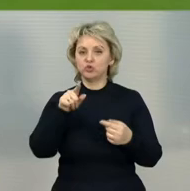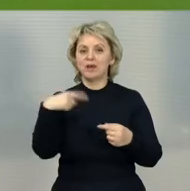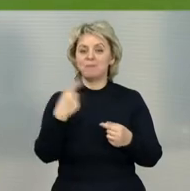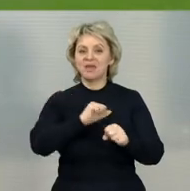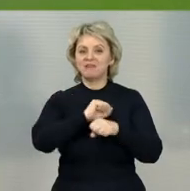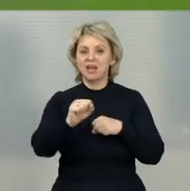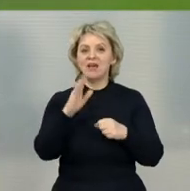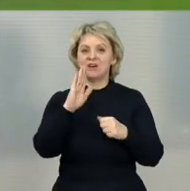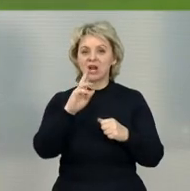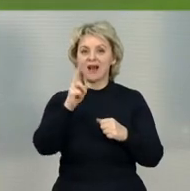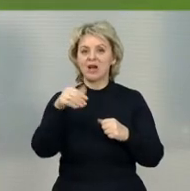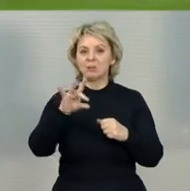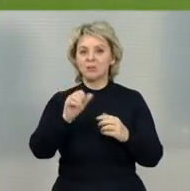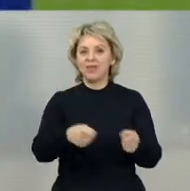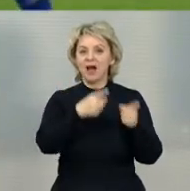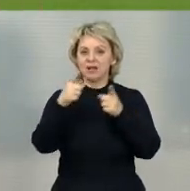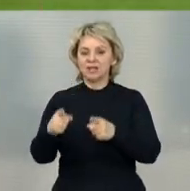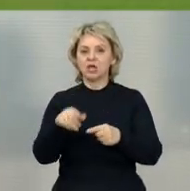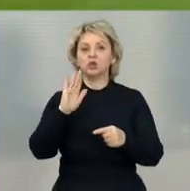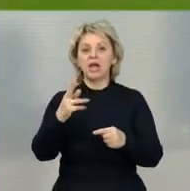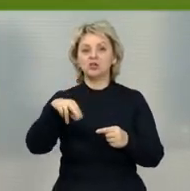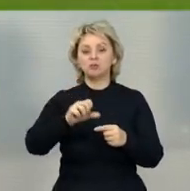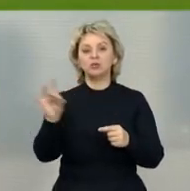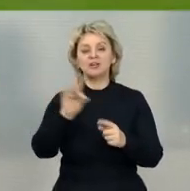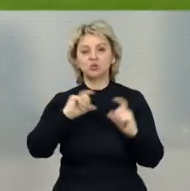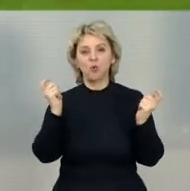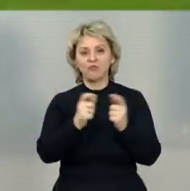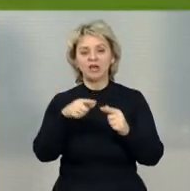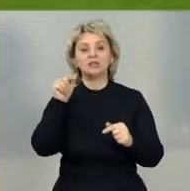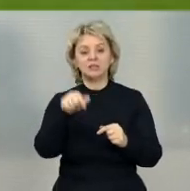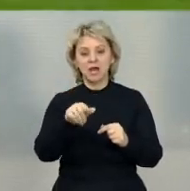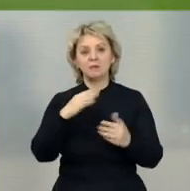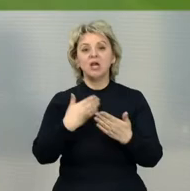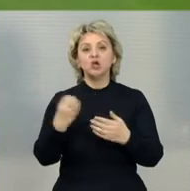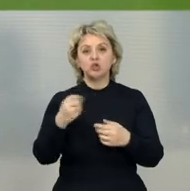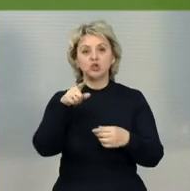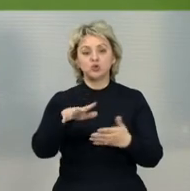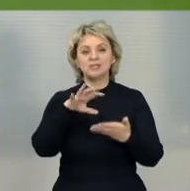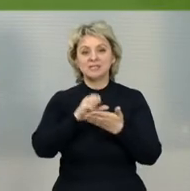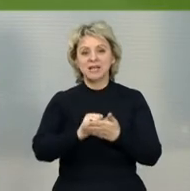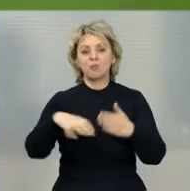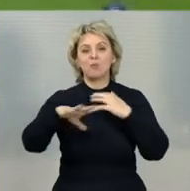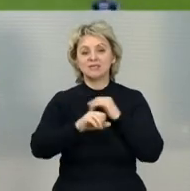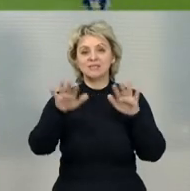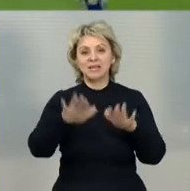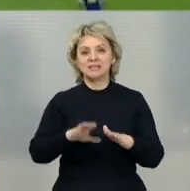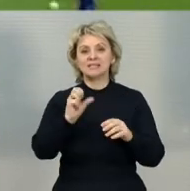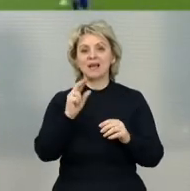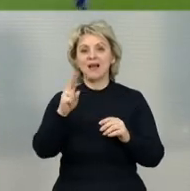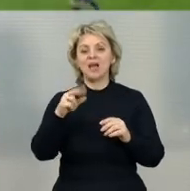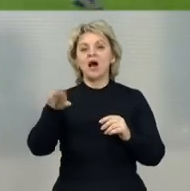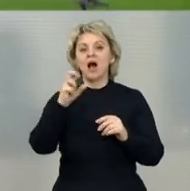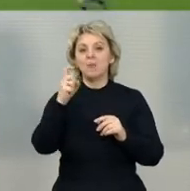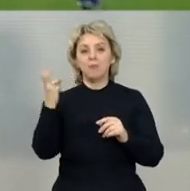Первая победа Валерия Карпина откладывается на дебют «Ростов-Арена». Уж там-то, да еще и с занимающим последнее место «СКА» из